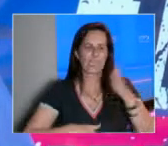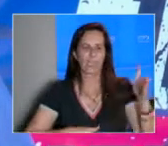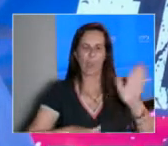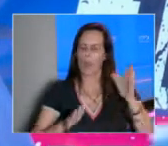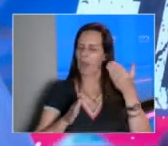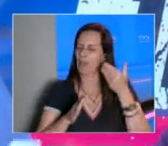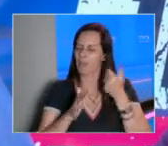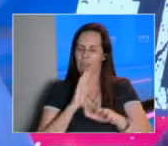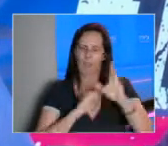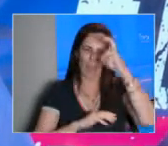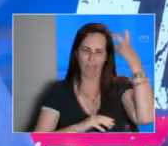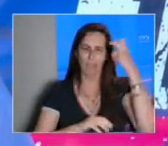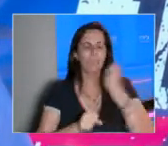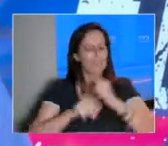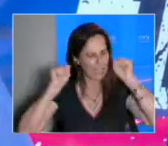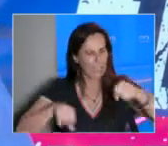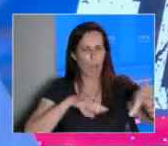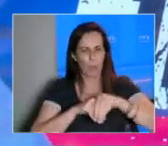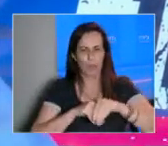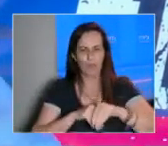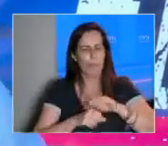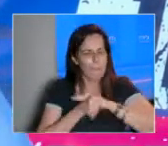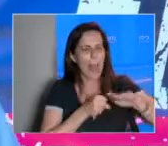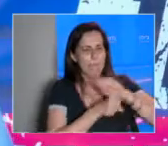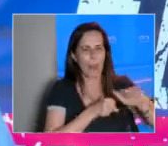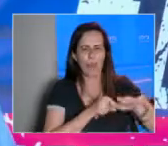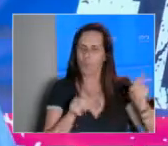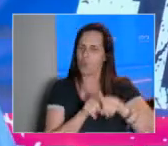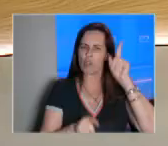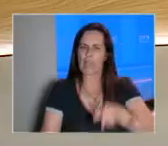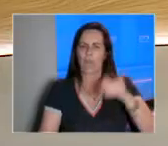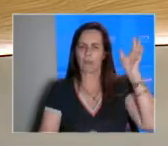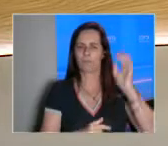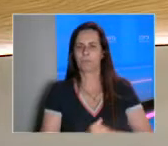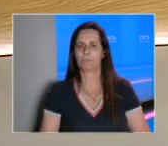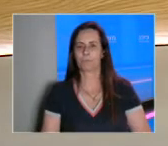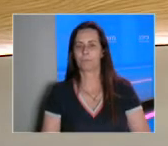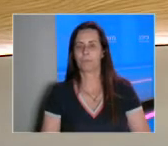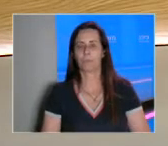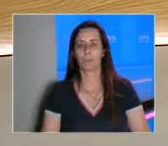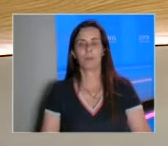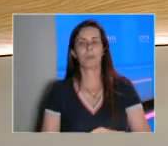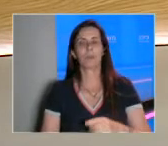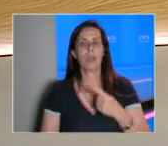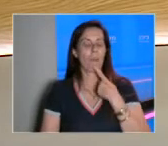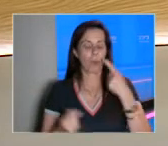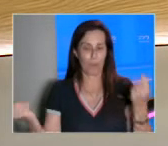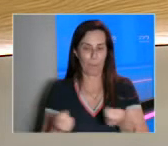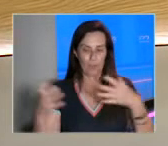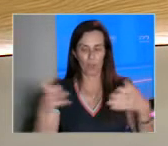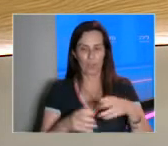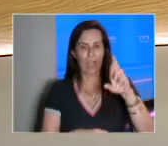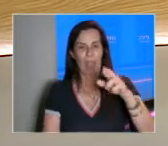תיכנע לערבים, תחיל את הריבונות מלא מלא כמו שצריך. דיברנו בהתחלה על הקמפיין של